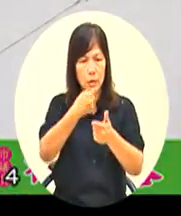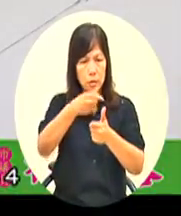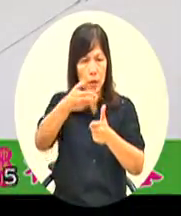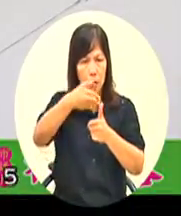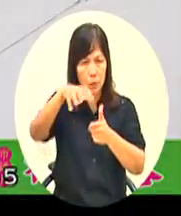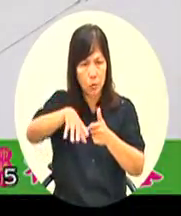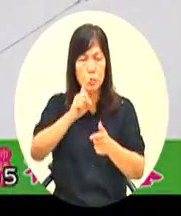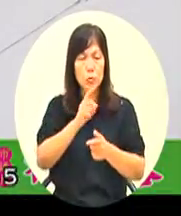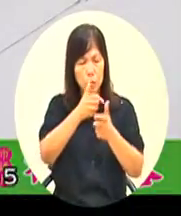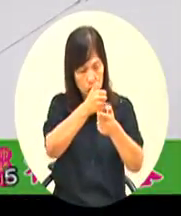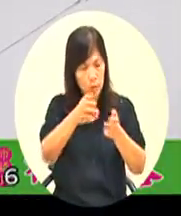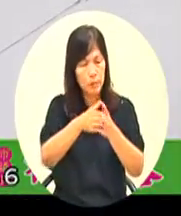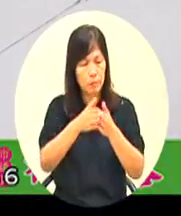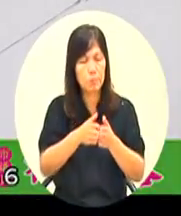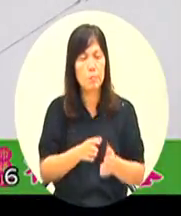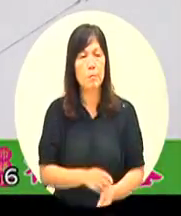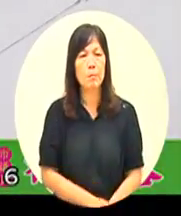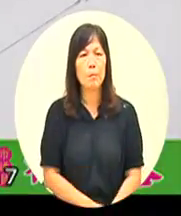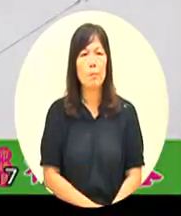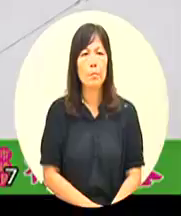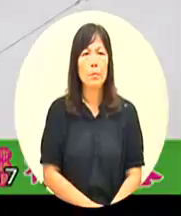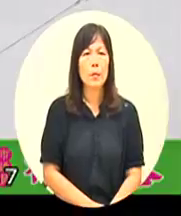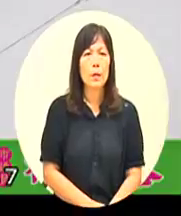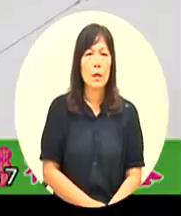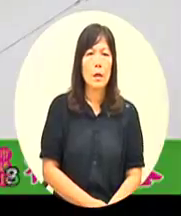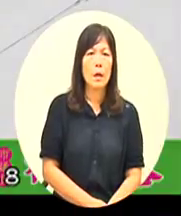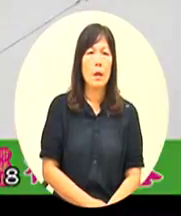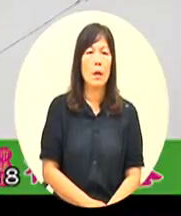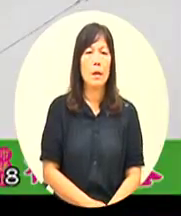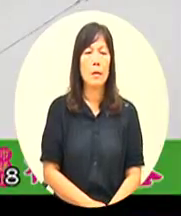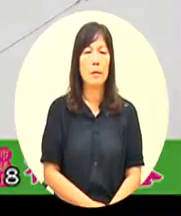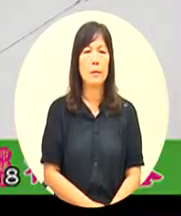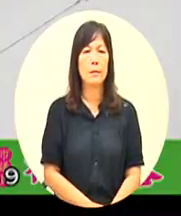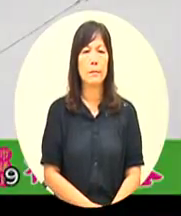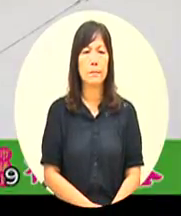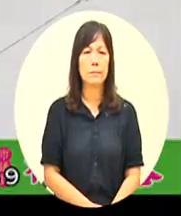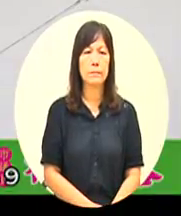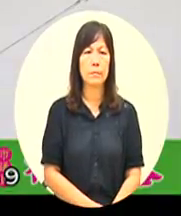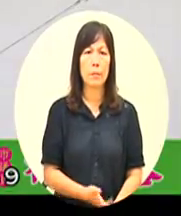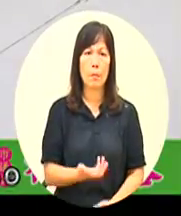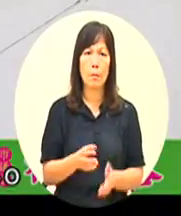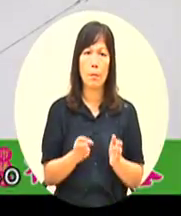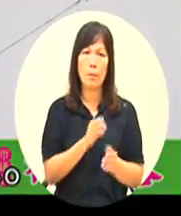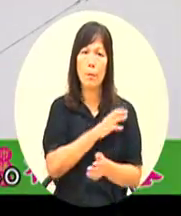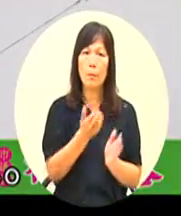哦、好，好啊，刚刚那个来没有了吗？